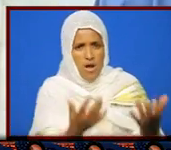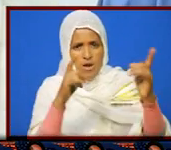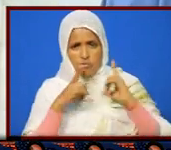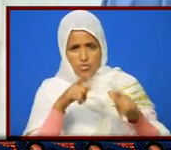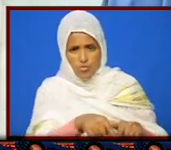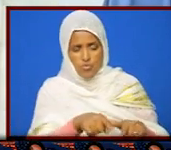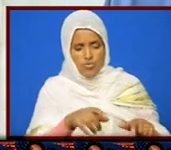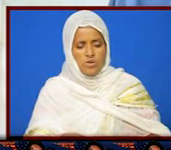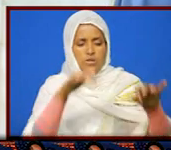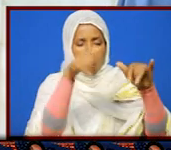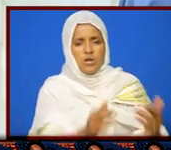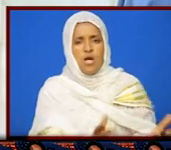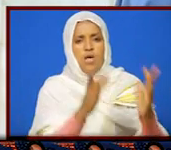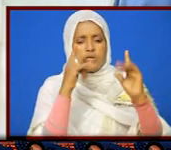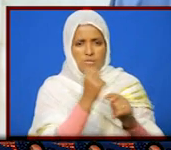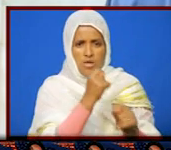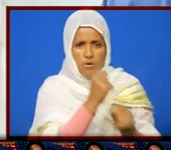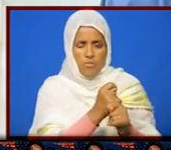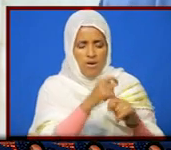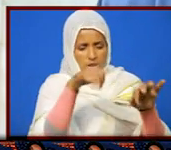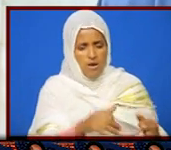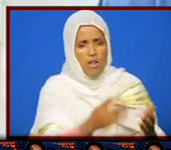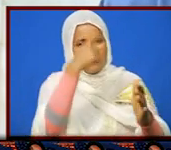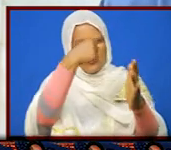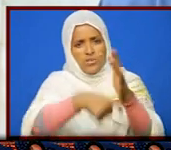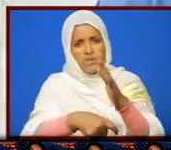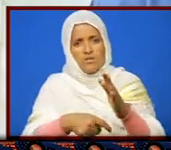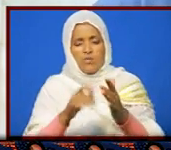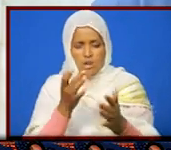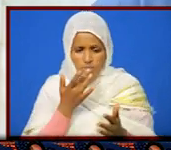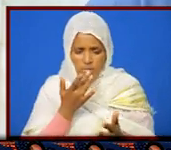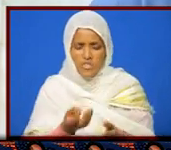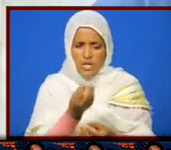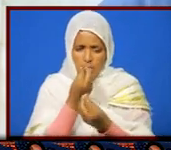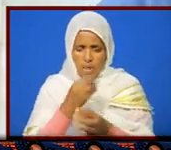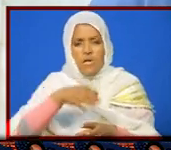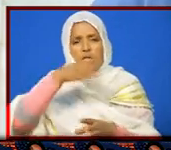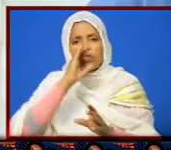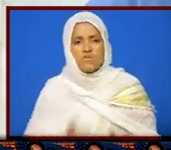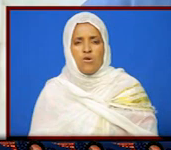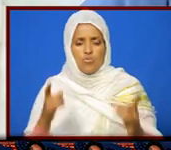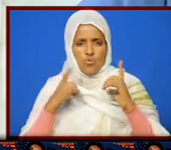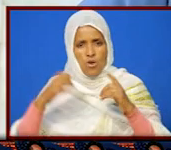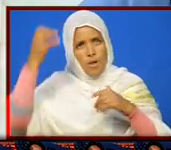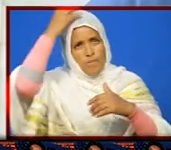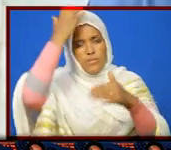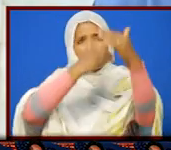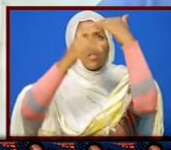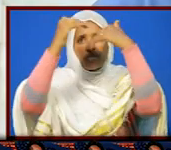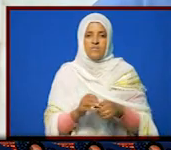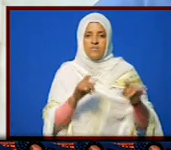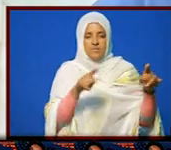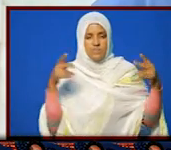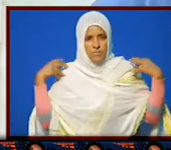በገሃነም የሚኖረውም የገሃነምን ስራ የገሃነምን ድርጊት የገሃነምን ውጤት እየቀመሰ እየበላ እየጠጣ ይኖራል።